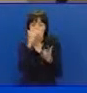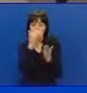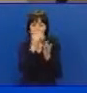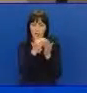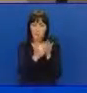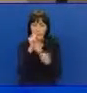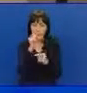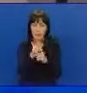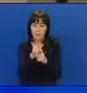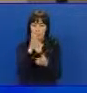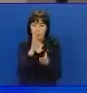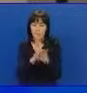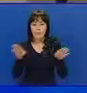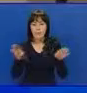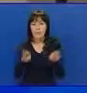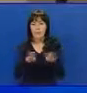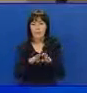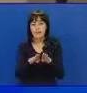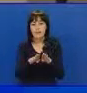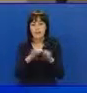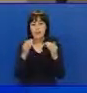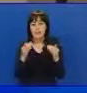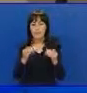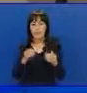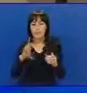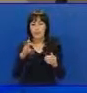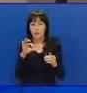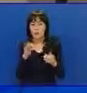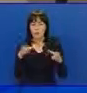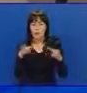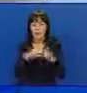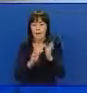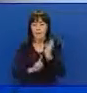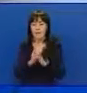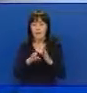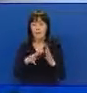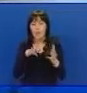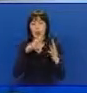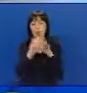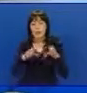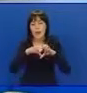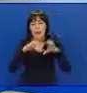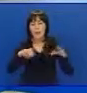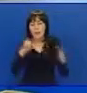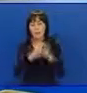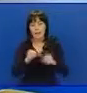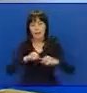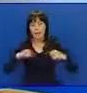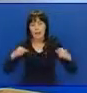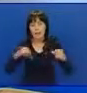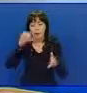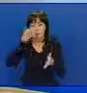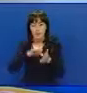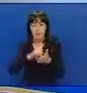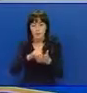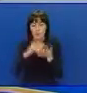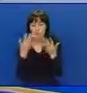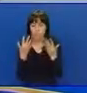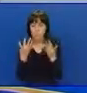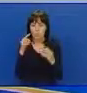Сол тапсырмаға сәйкес Нұр Отаннан бастап ауылдық әкімге дейін комиссия мүшесі болып есептеледі. Қазір соған